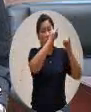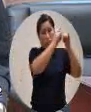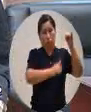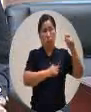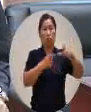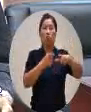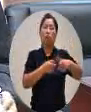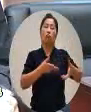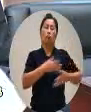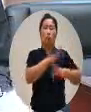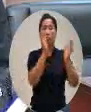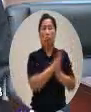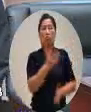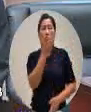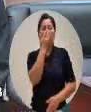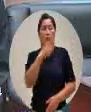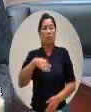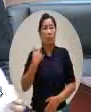那另外